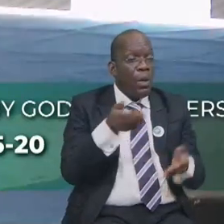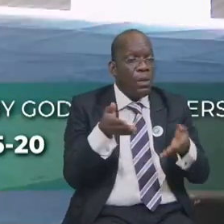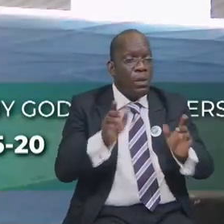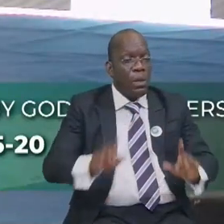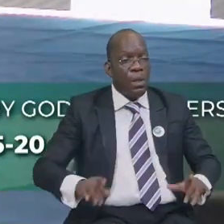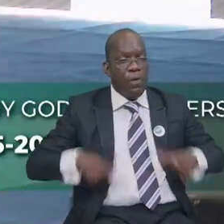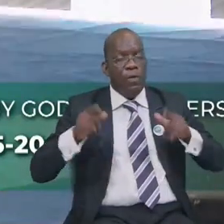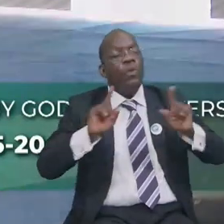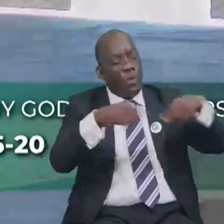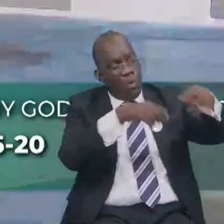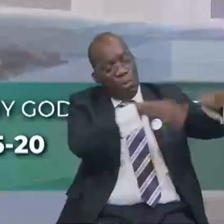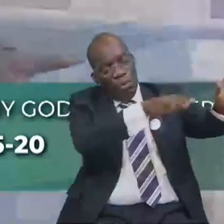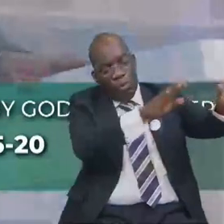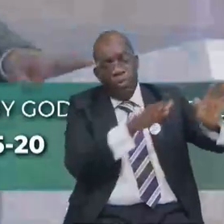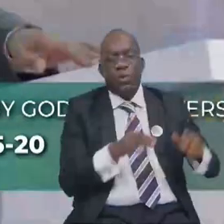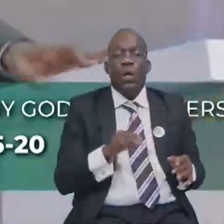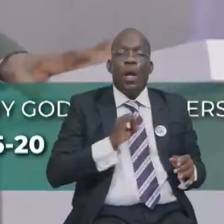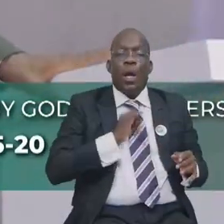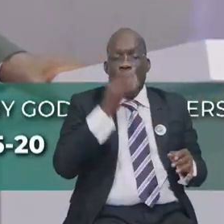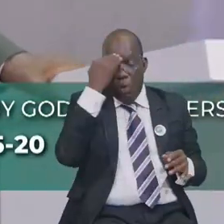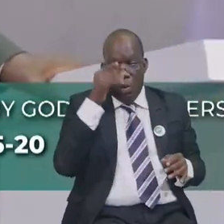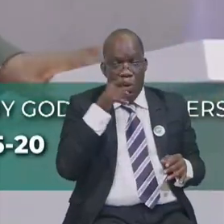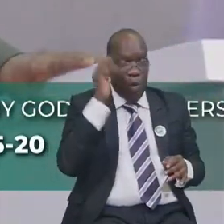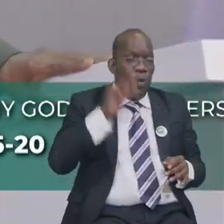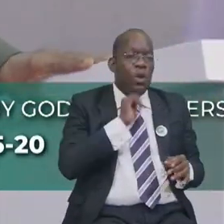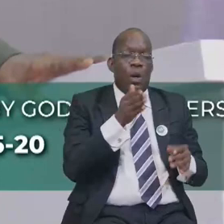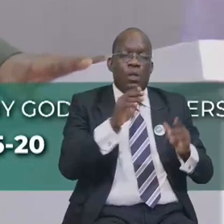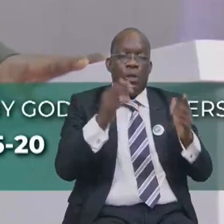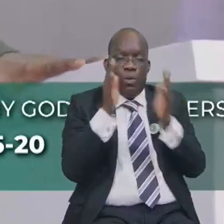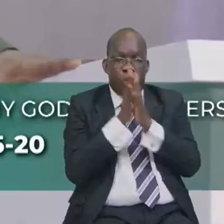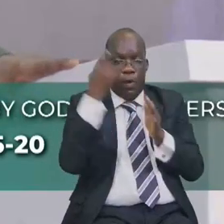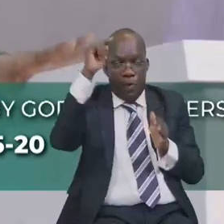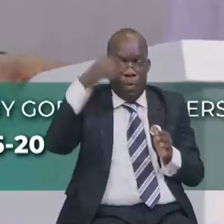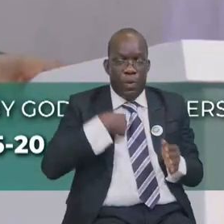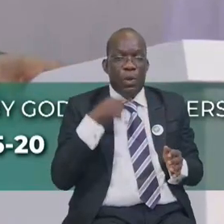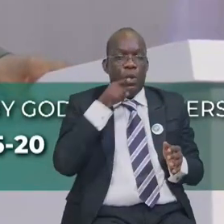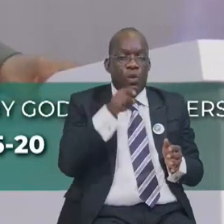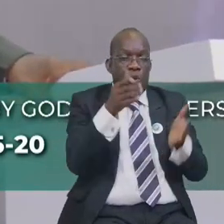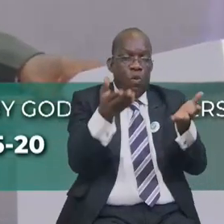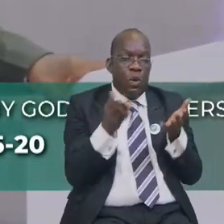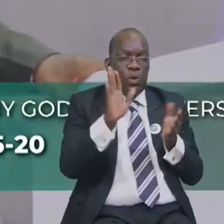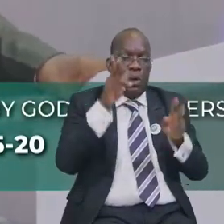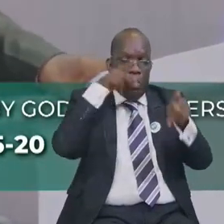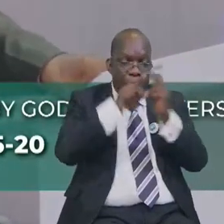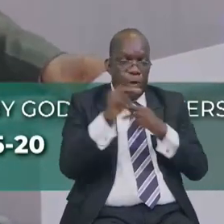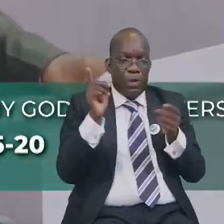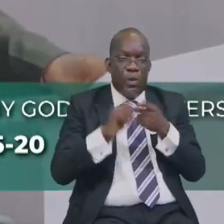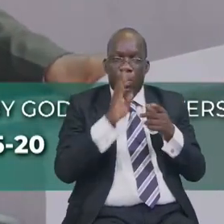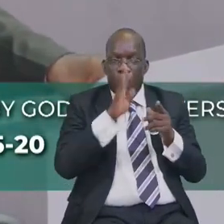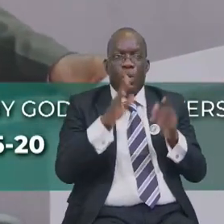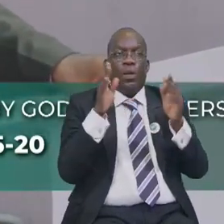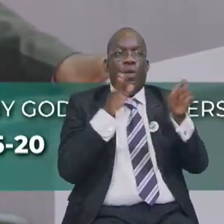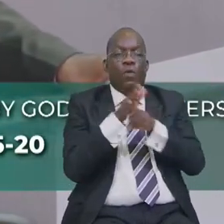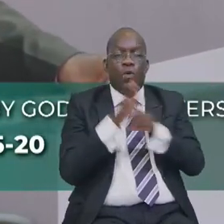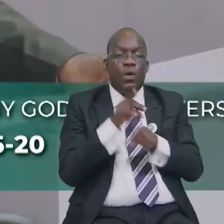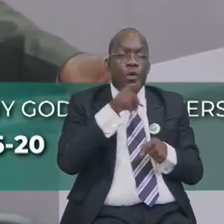vas-y. Je sais que tu ne vas pas prier pour moi parce que tu veux que ta prophétie soit réalisée. Tu l'as dit